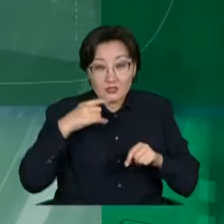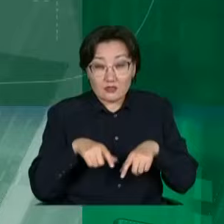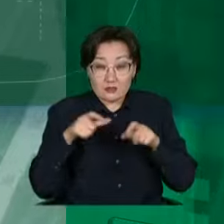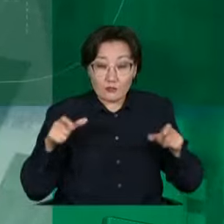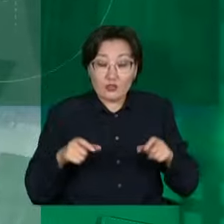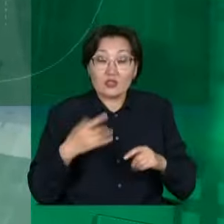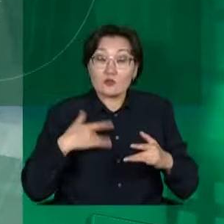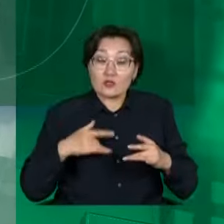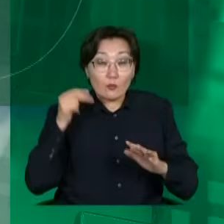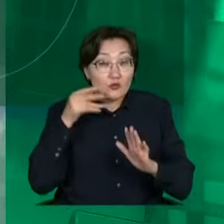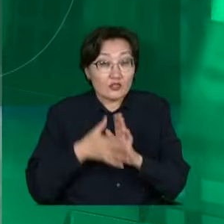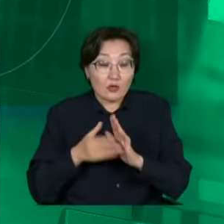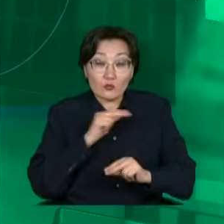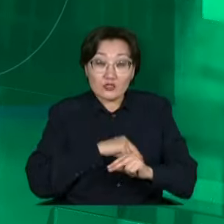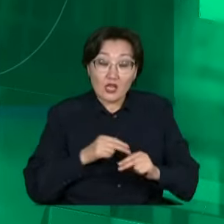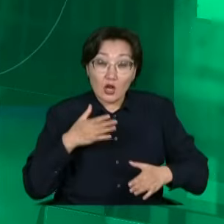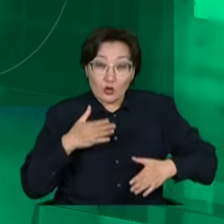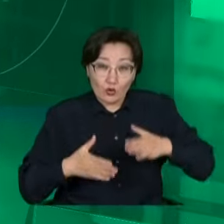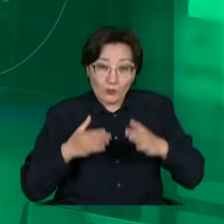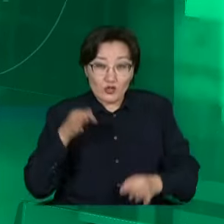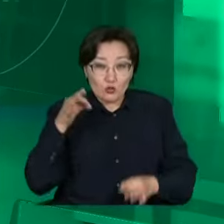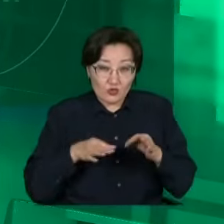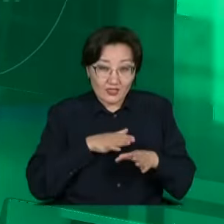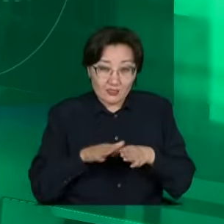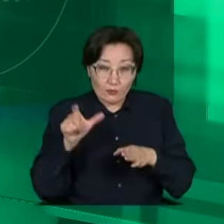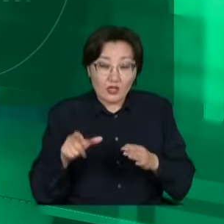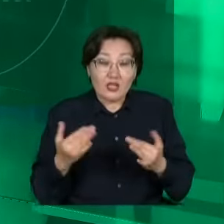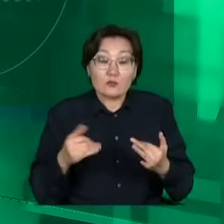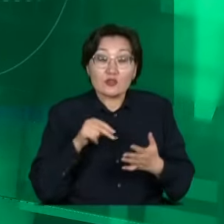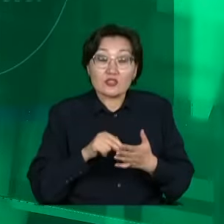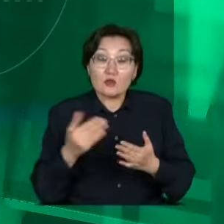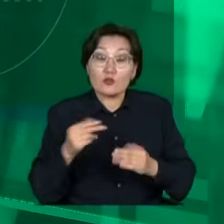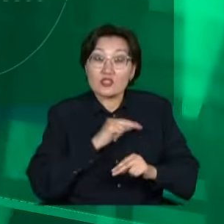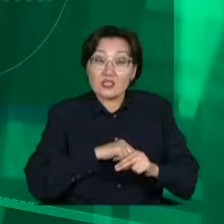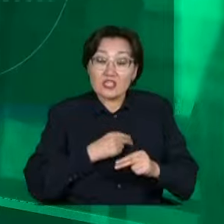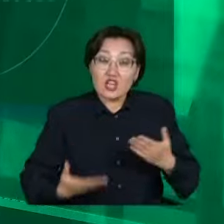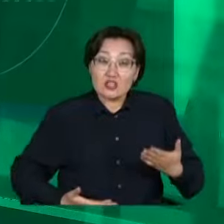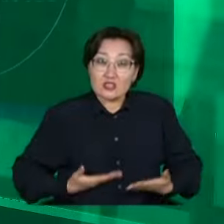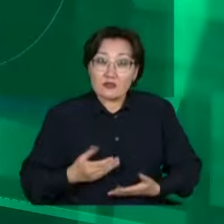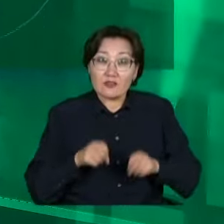В Таразе изучают деятельность робота-судоисполнителя. Как оценили его работу живые